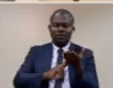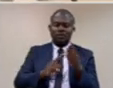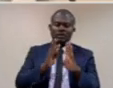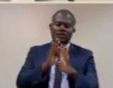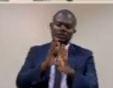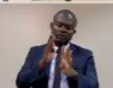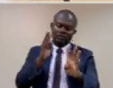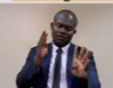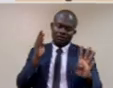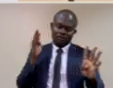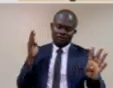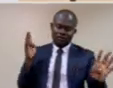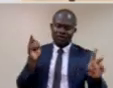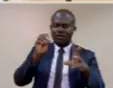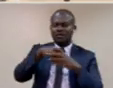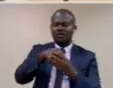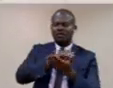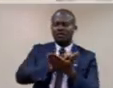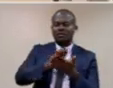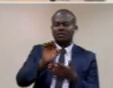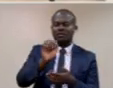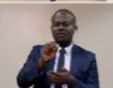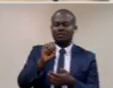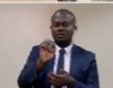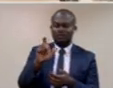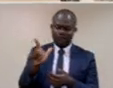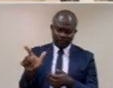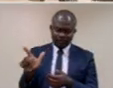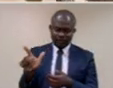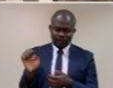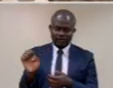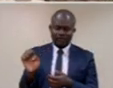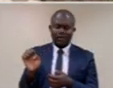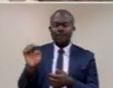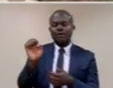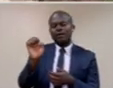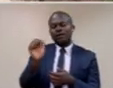umurongo bazanye hano muri Ste Famille. Icyo gitero cyaje